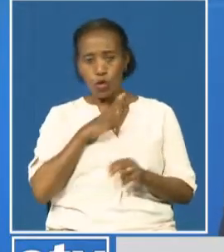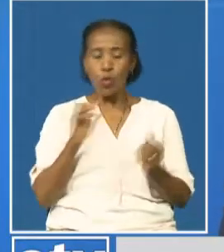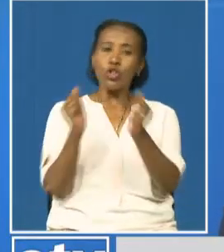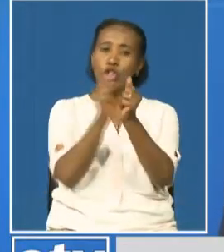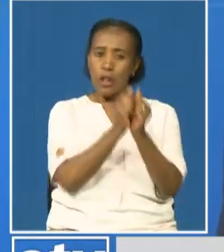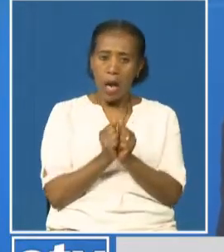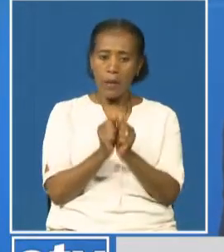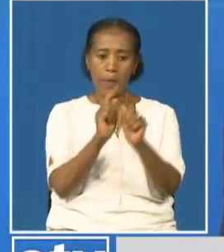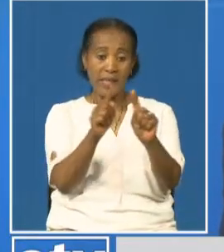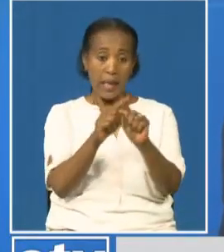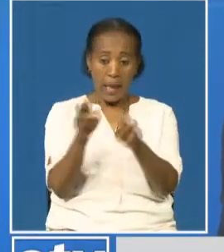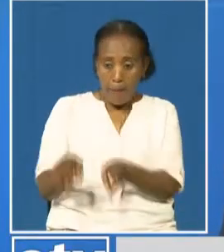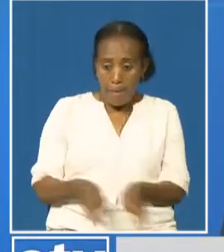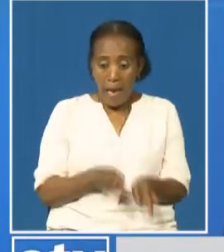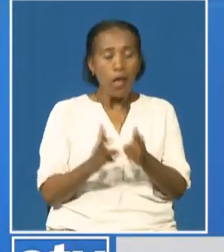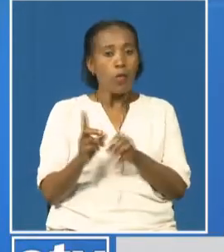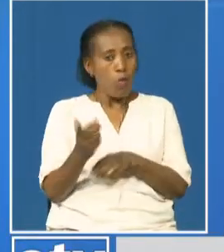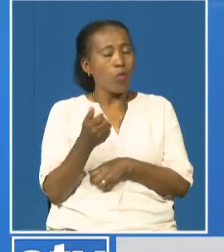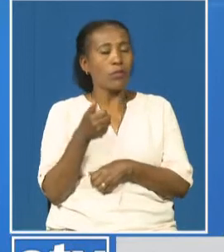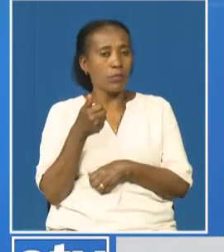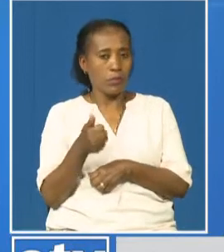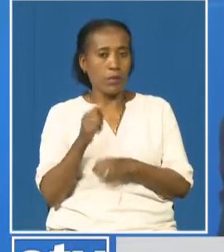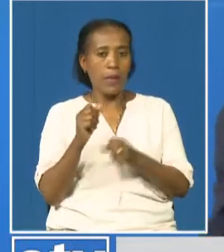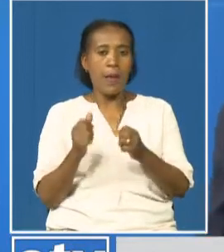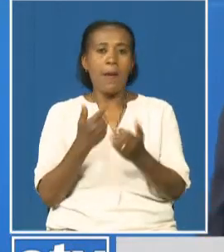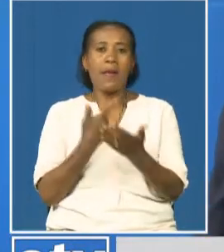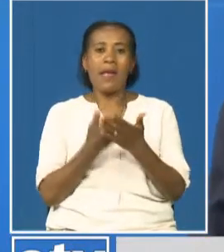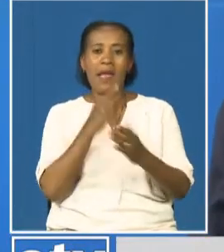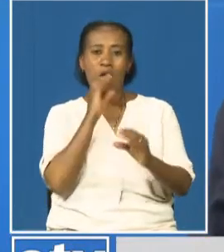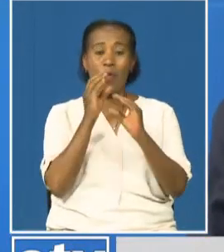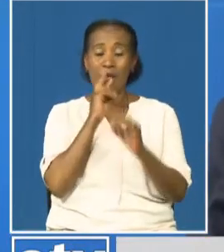ጋር በተለያየ መንገድ ቢሆን መስተጋብር